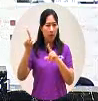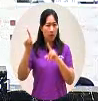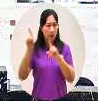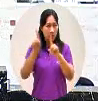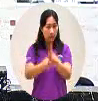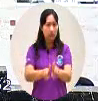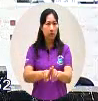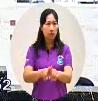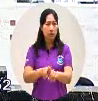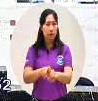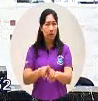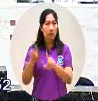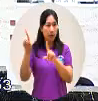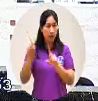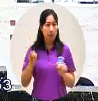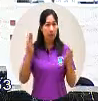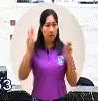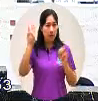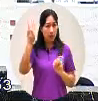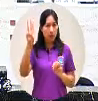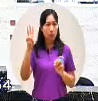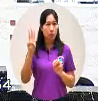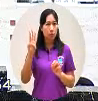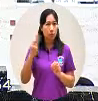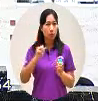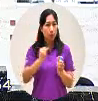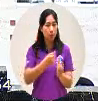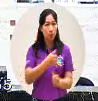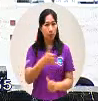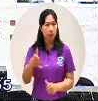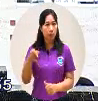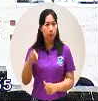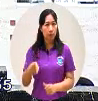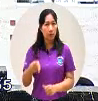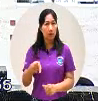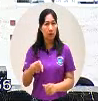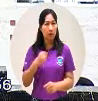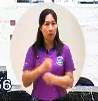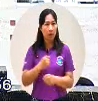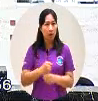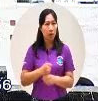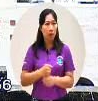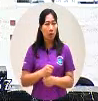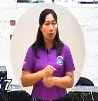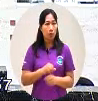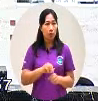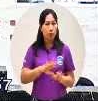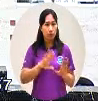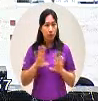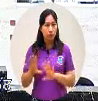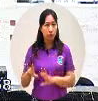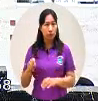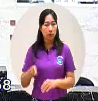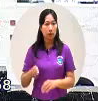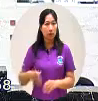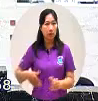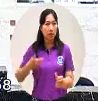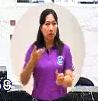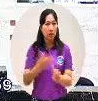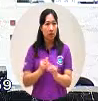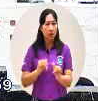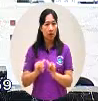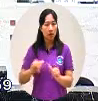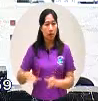童议员的做法啊，呼吁社会大众捐赠啊，是